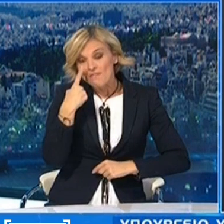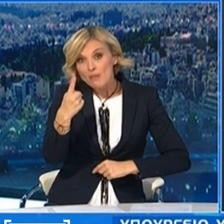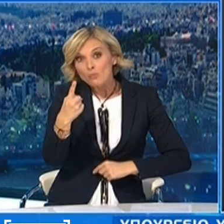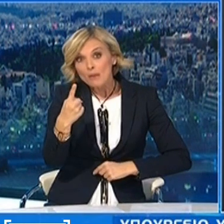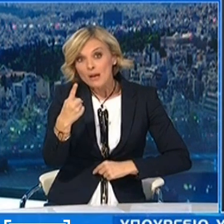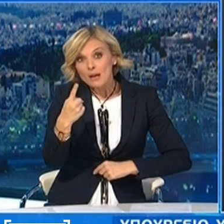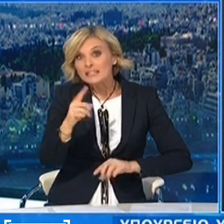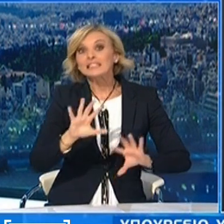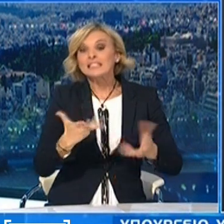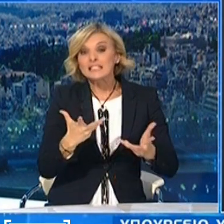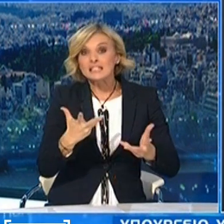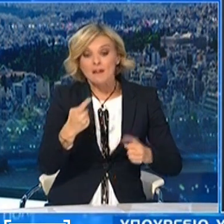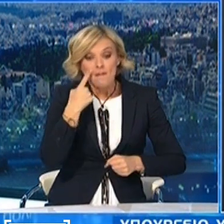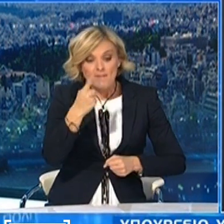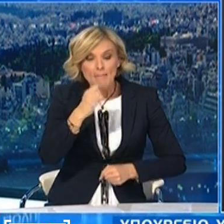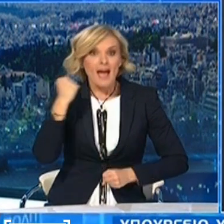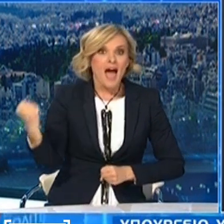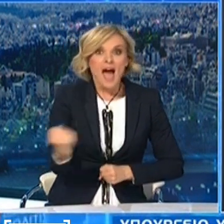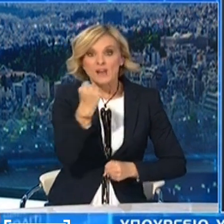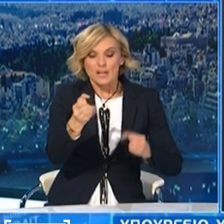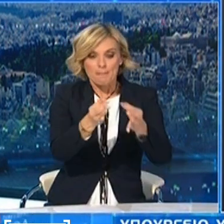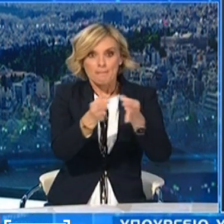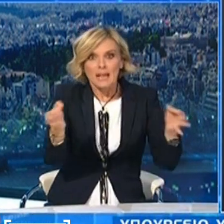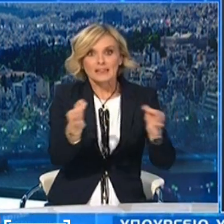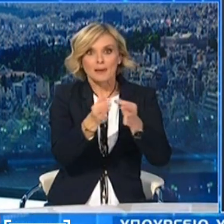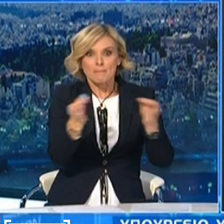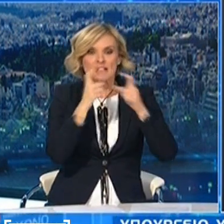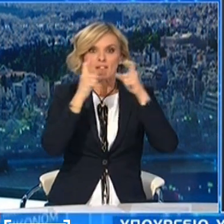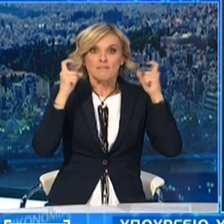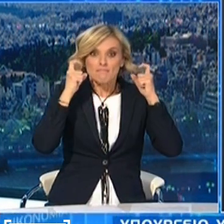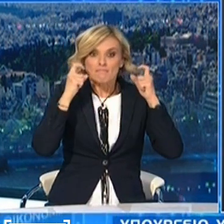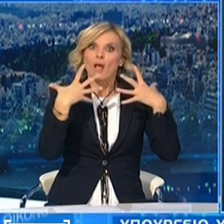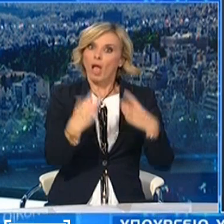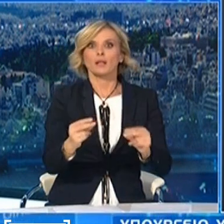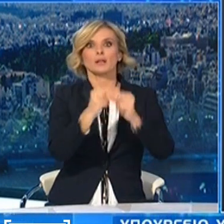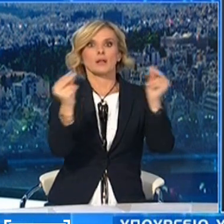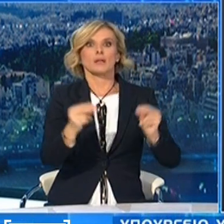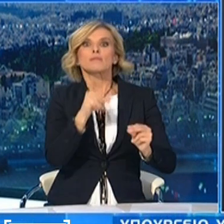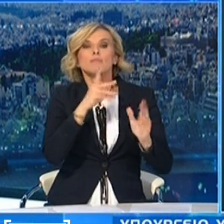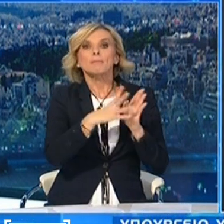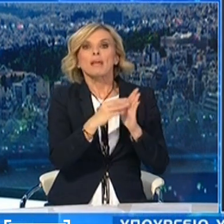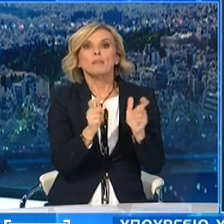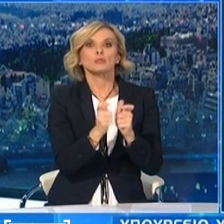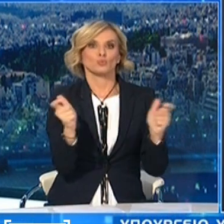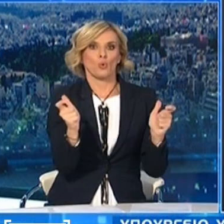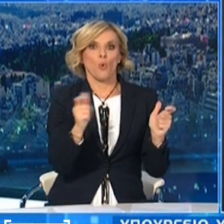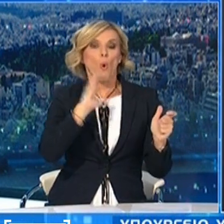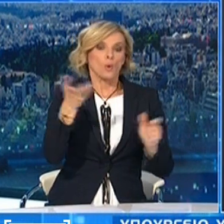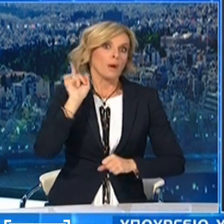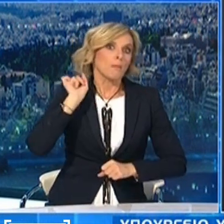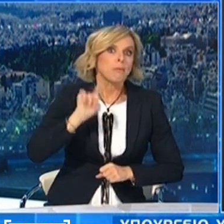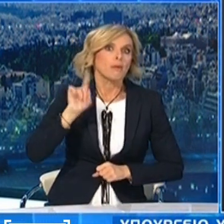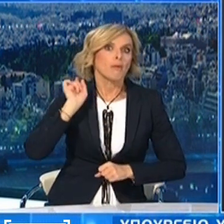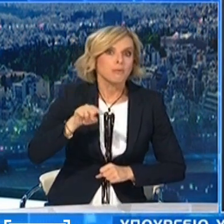έχουμε και αποτέλεσμα. Όπου παρατηρείται μη συμμόρφωση με τα μέτρα, Έχουμε προβλήματα. Και δεν είναι